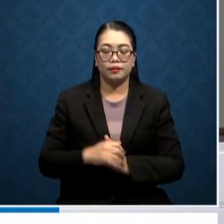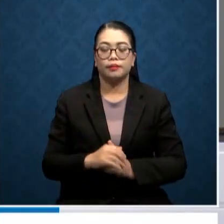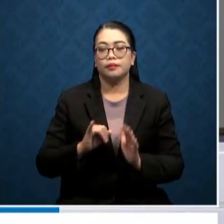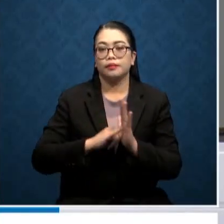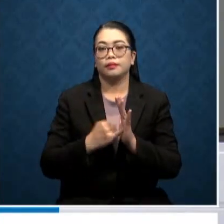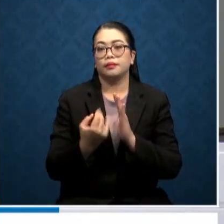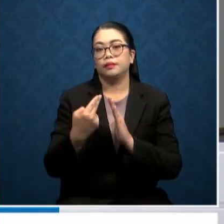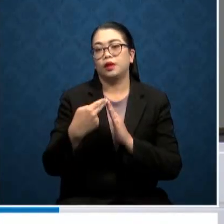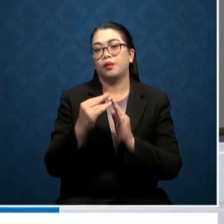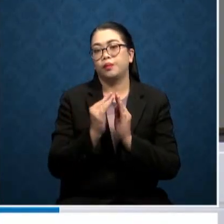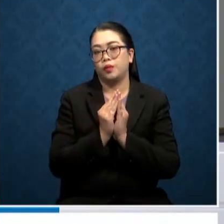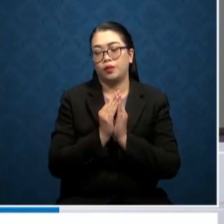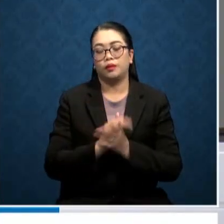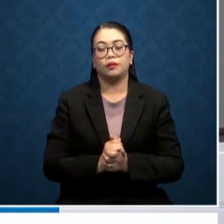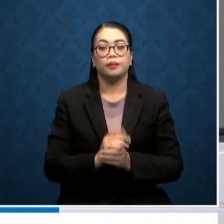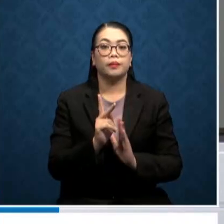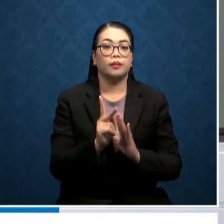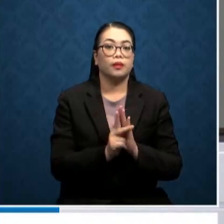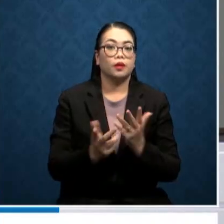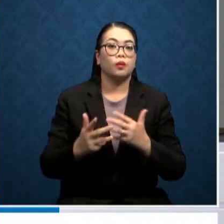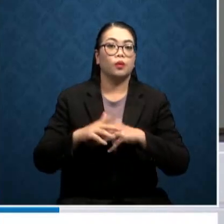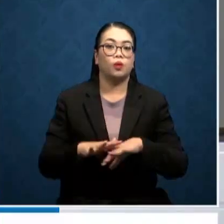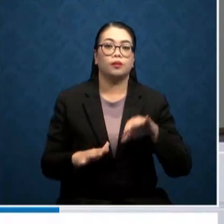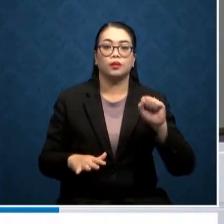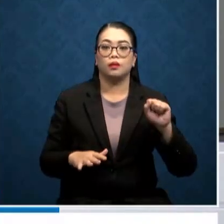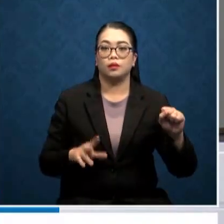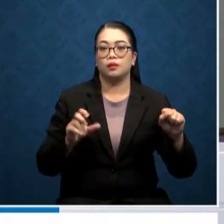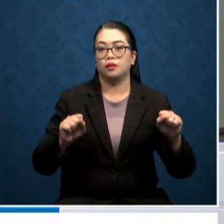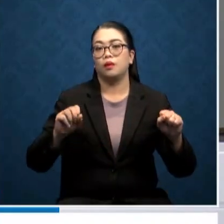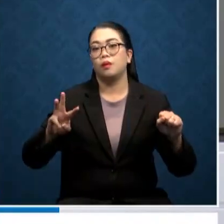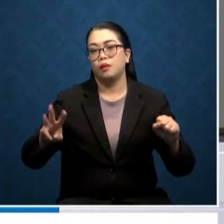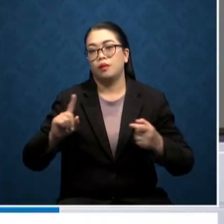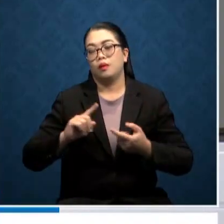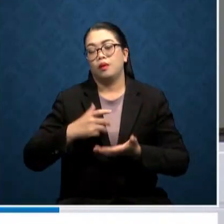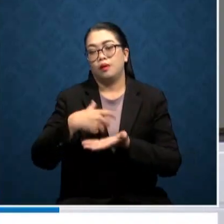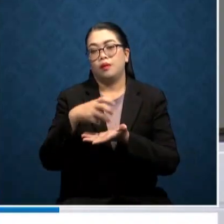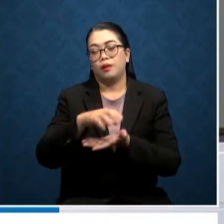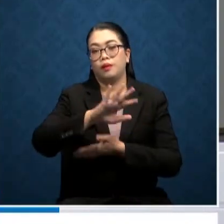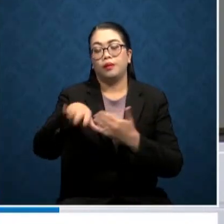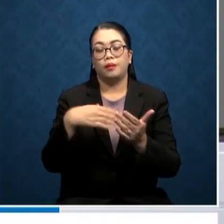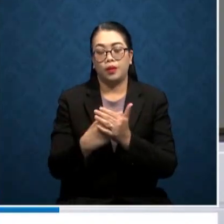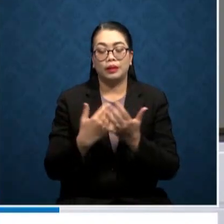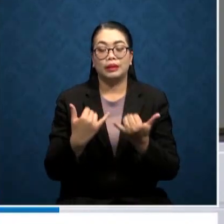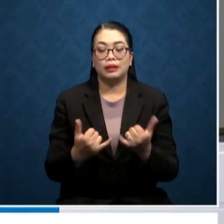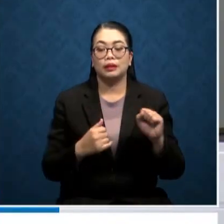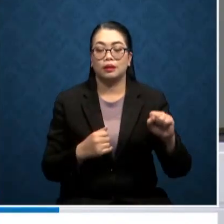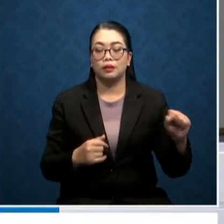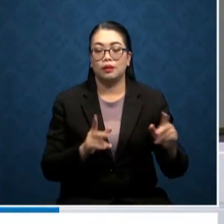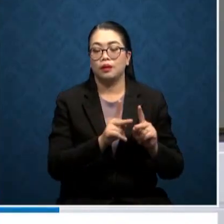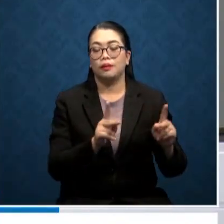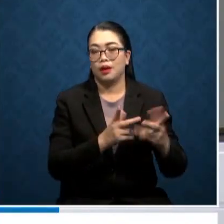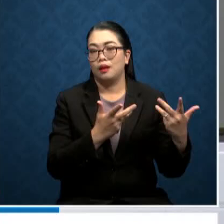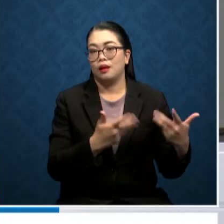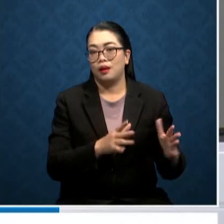ครับกฎหมายฉบับนี้เป็นกฎหมายร่วมนะครับขออนุญาตกับเรียนเพื่อนสมาชิกว่าในสภาผู้แทนราษฎรนะครับได้ตั้งกรรมธิ